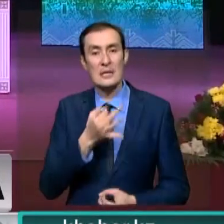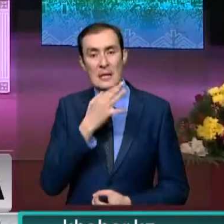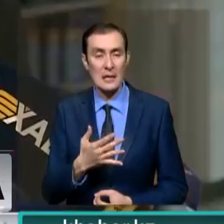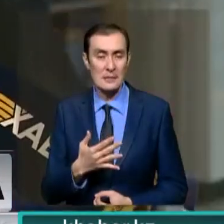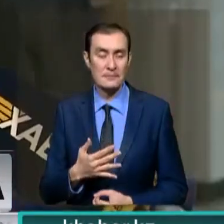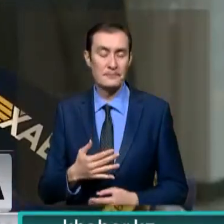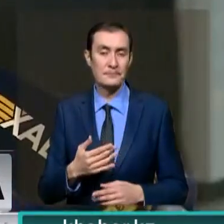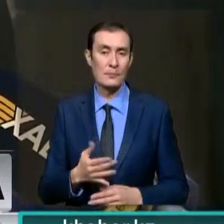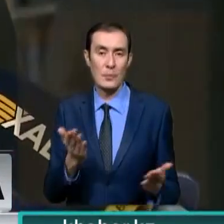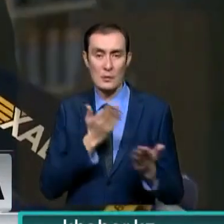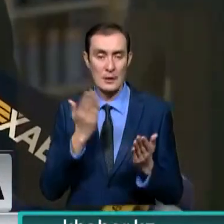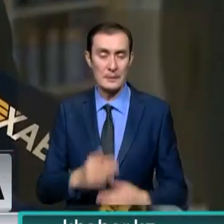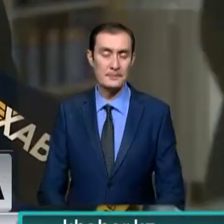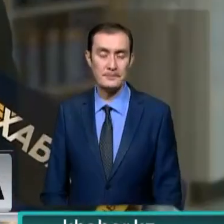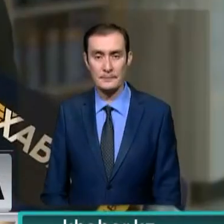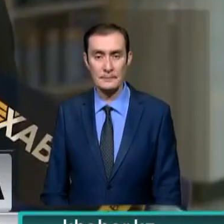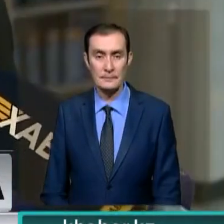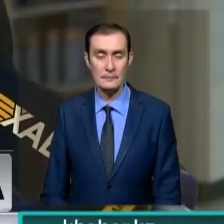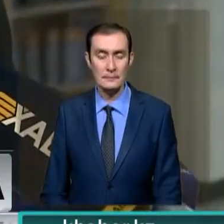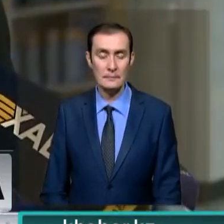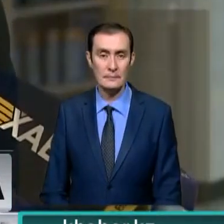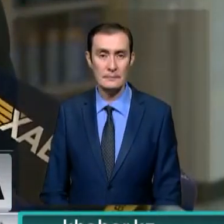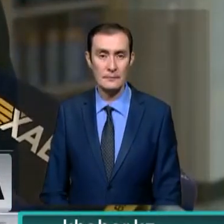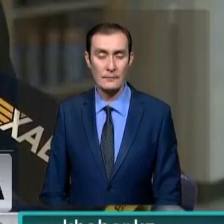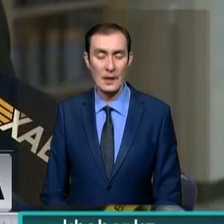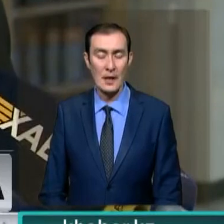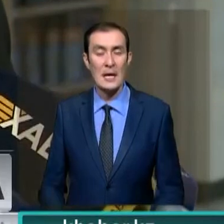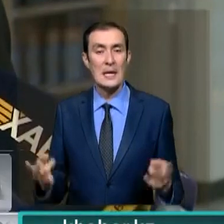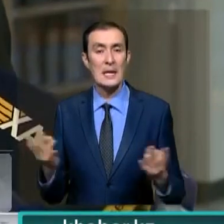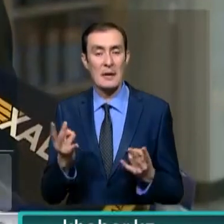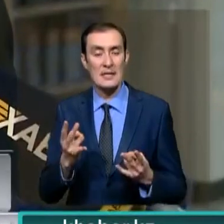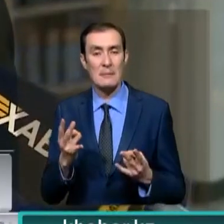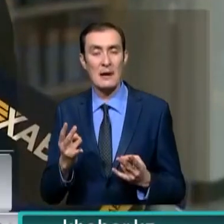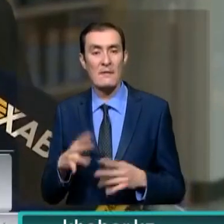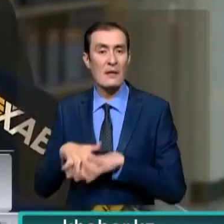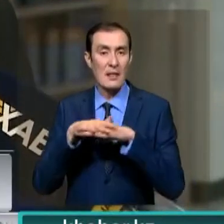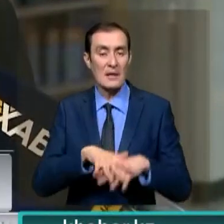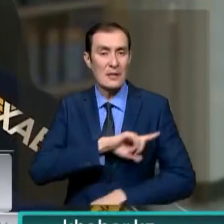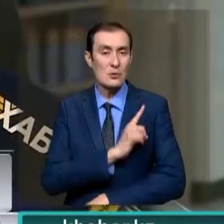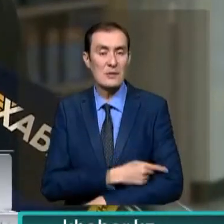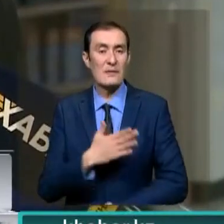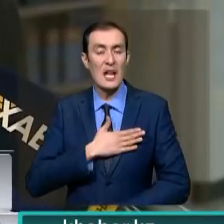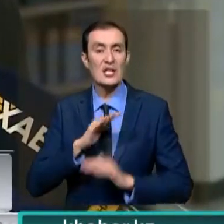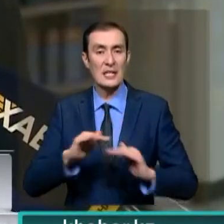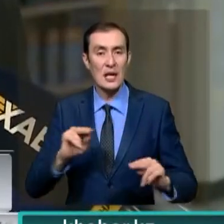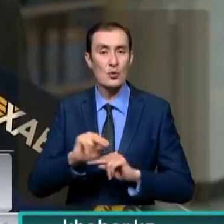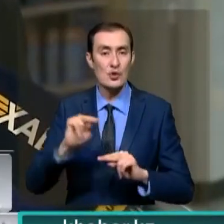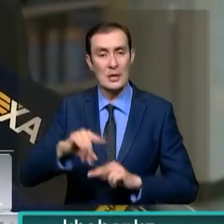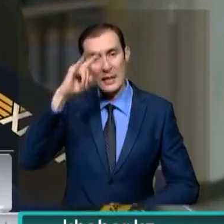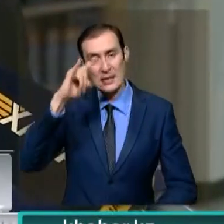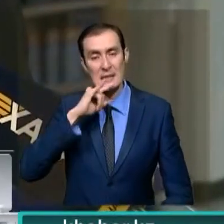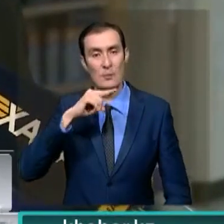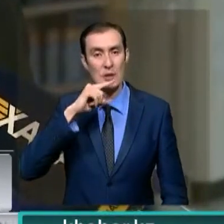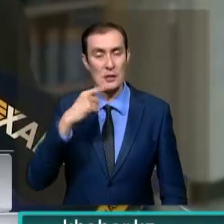языку new view of the bonus нужно вкладывать все ресурсы в наших детей учить их казахскому